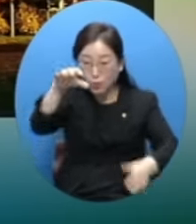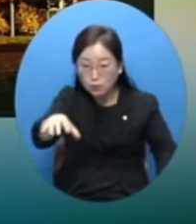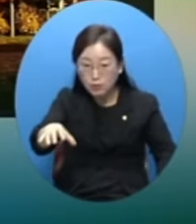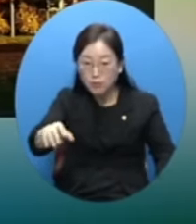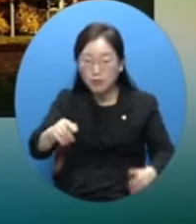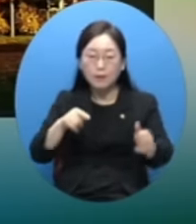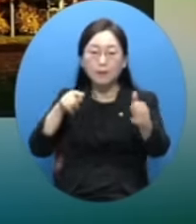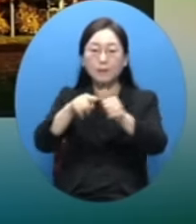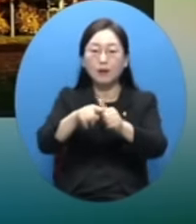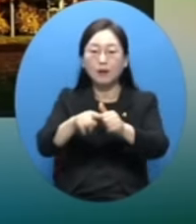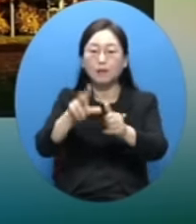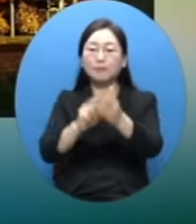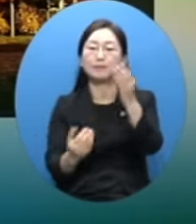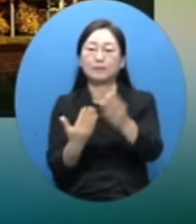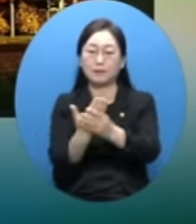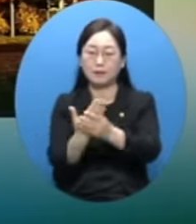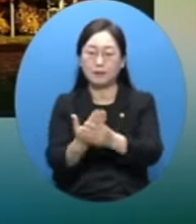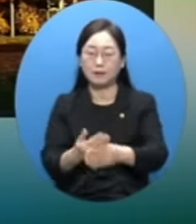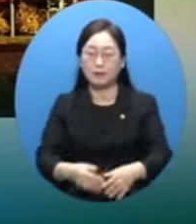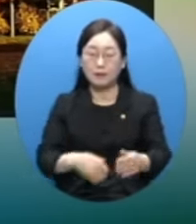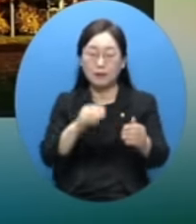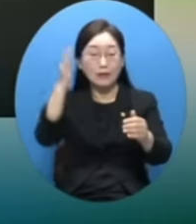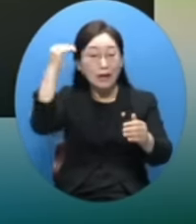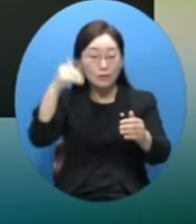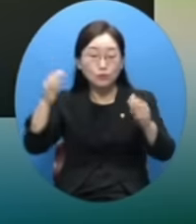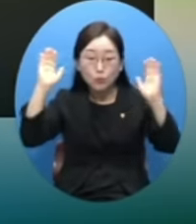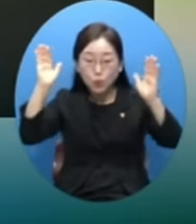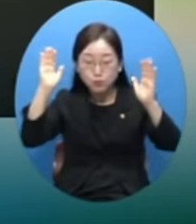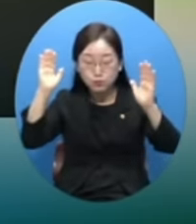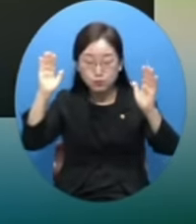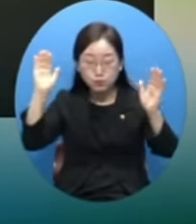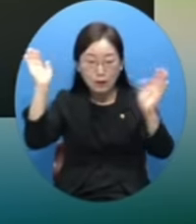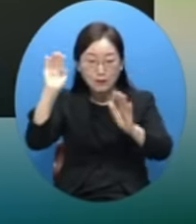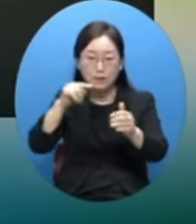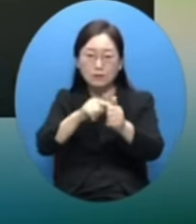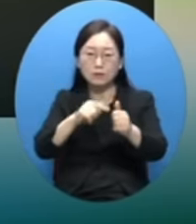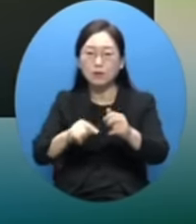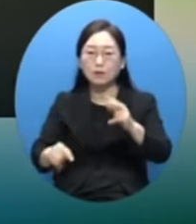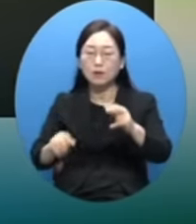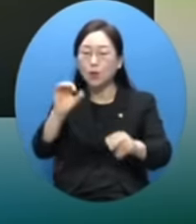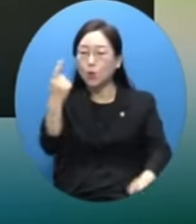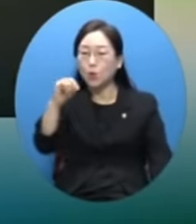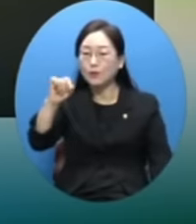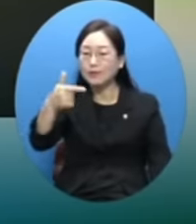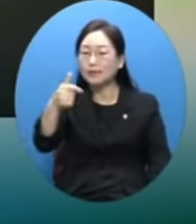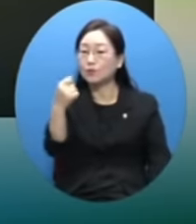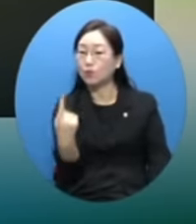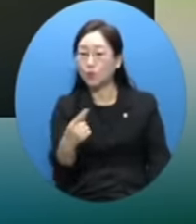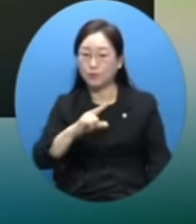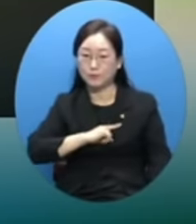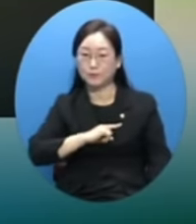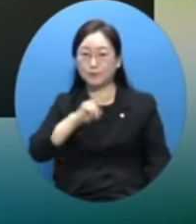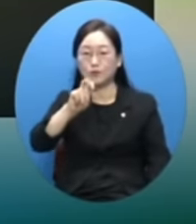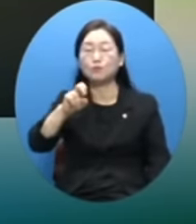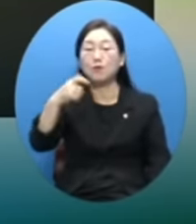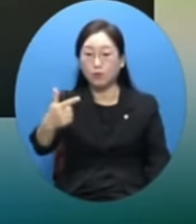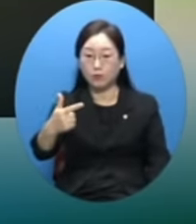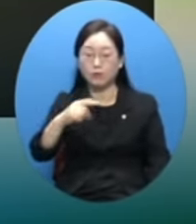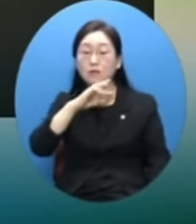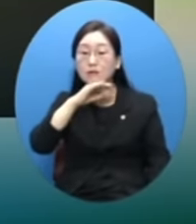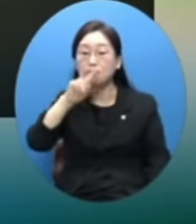일어납니다. 당시 한국 유학생인 오인호 씨, 26살 된 오인호 씨가, 오인호